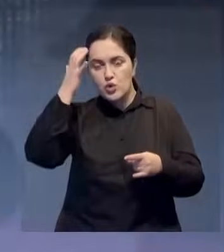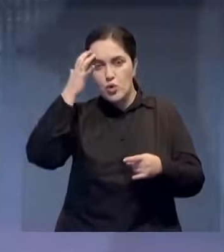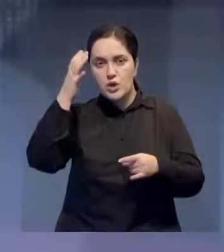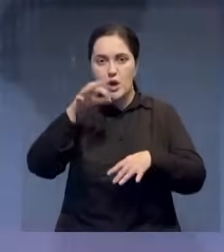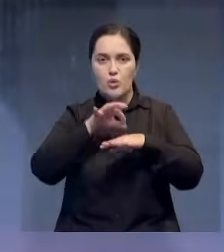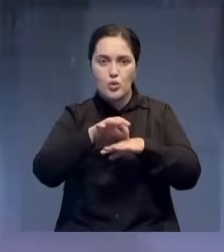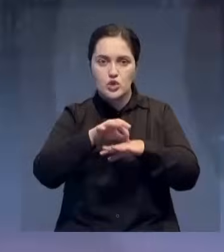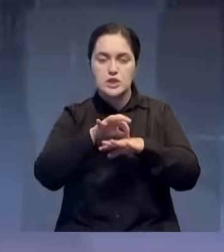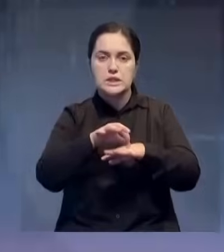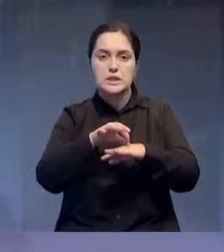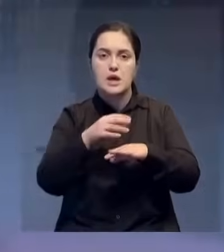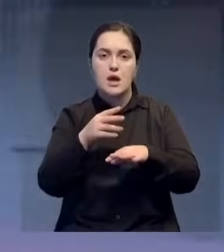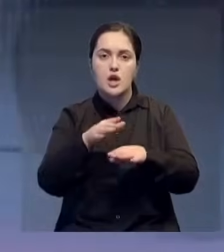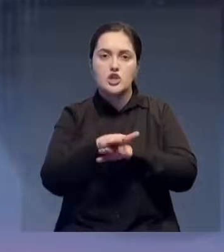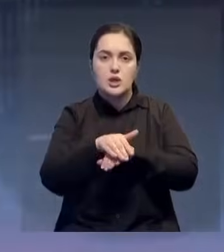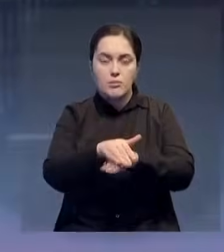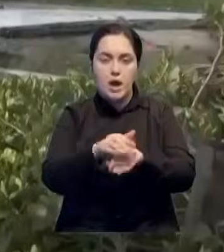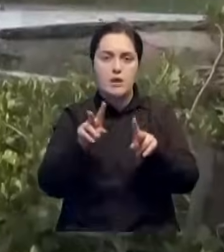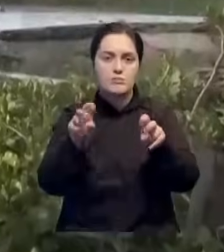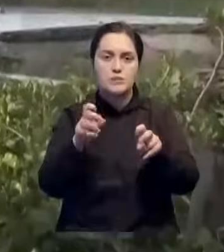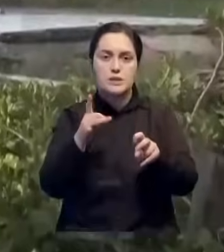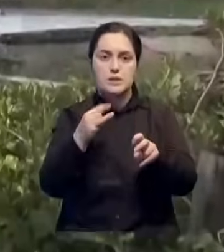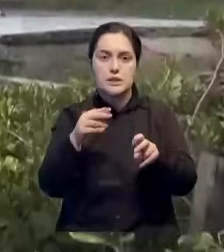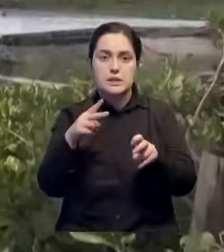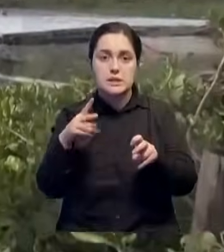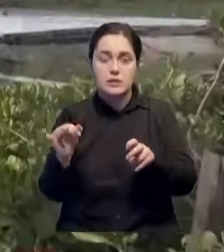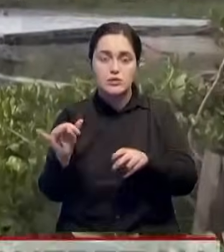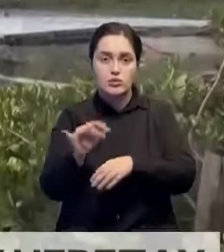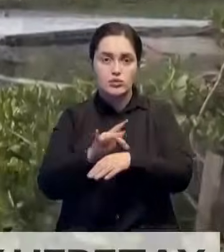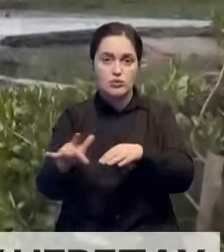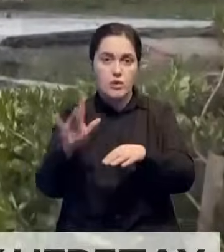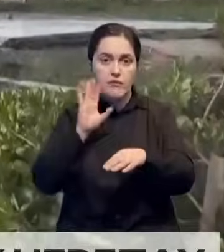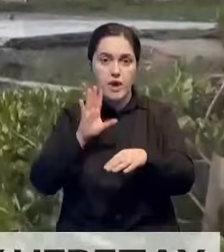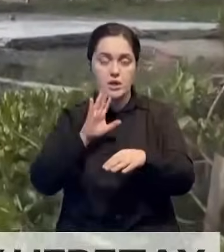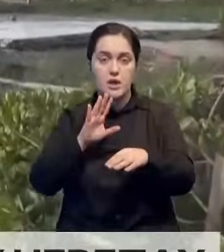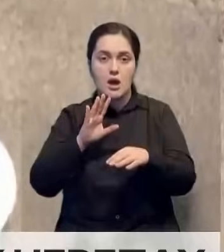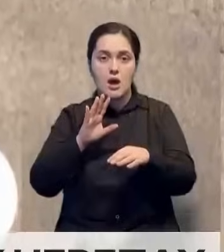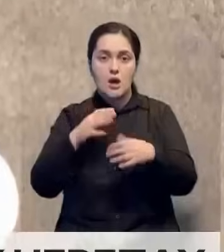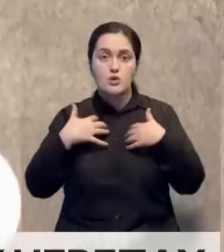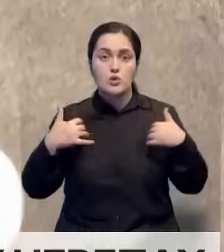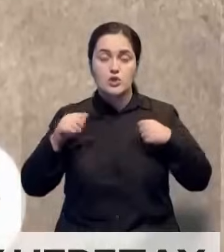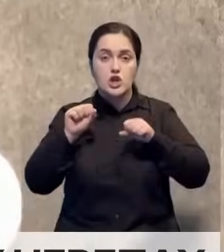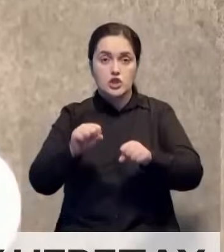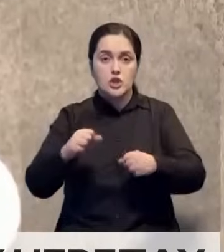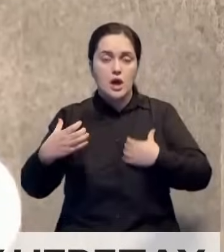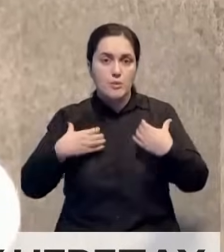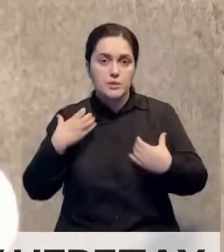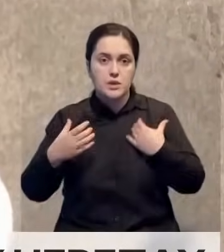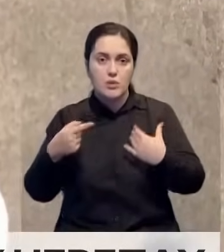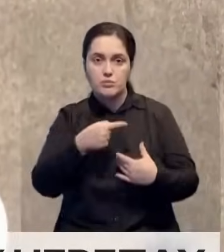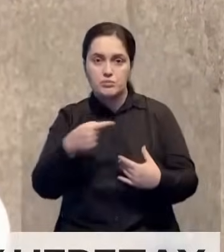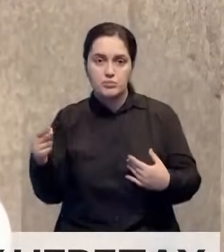и оливковые черепахи Ридли, сейчас полностью уничтожены водой. Зоозащитники обеспокоены. Это может негативно сказаться